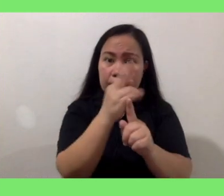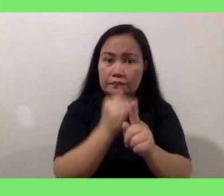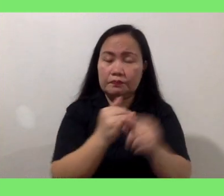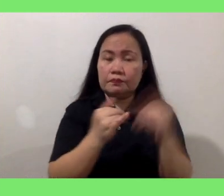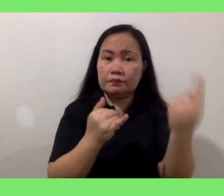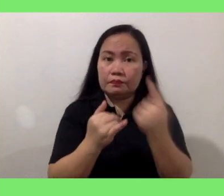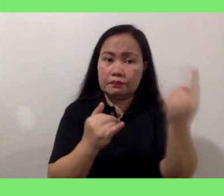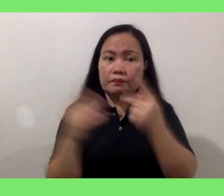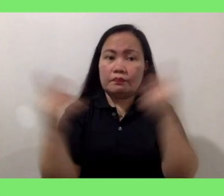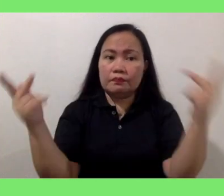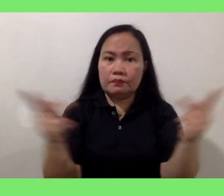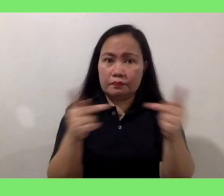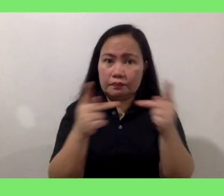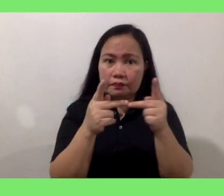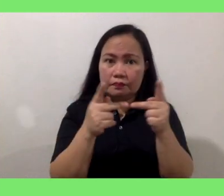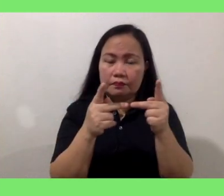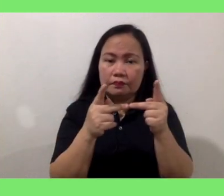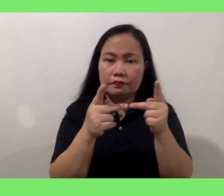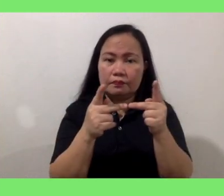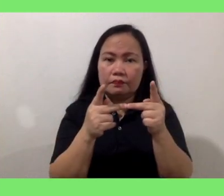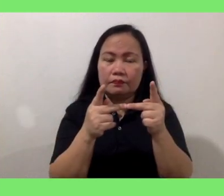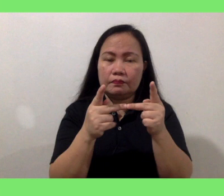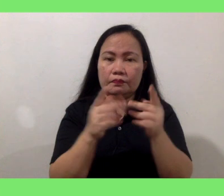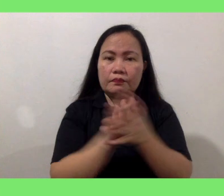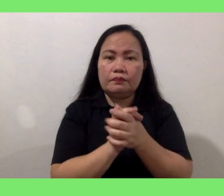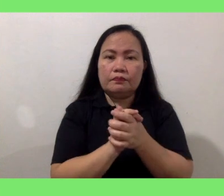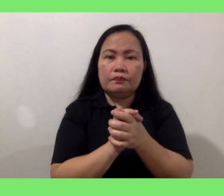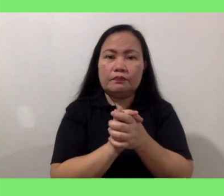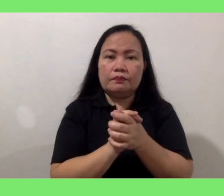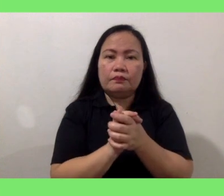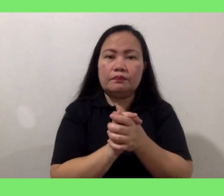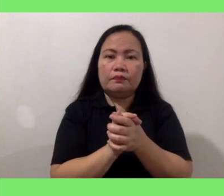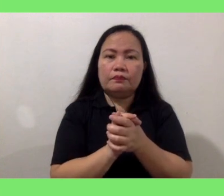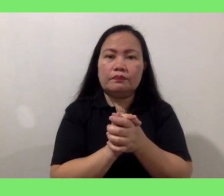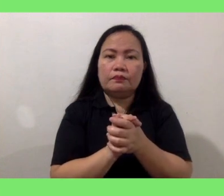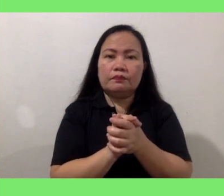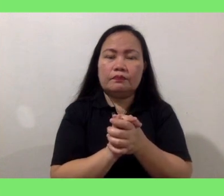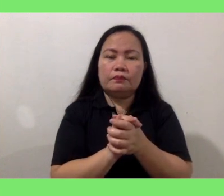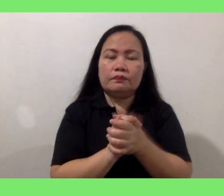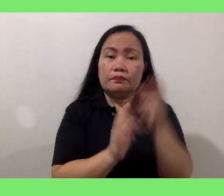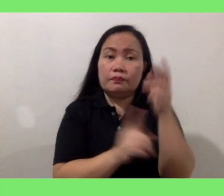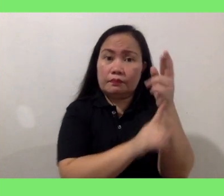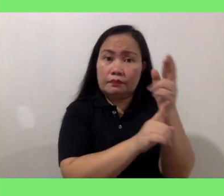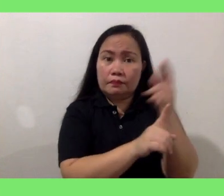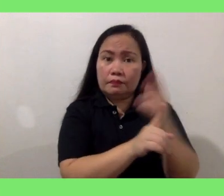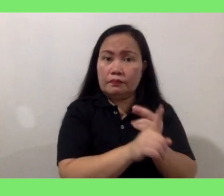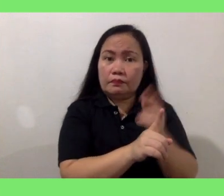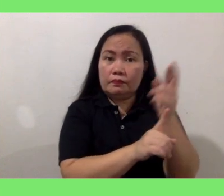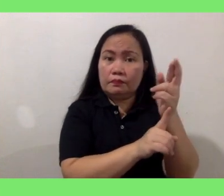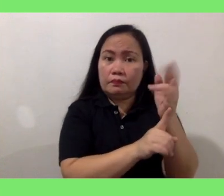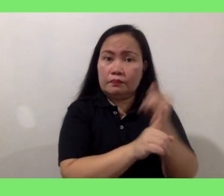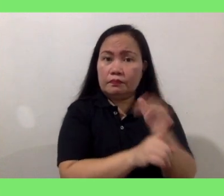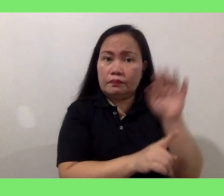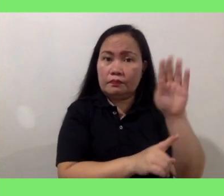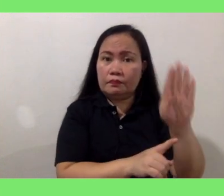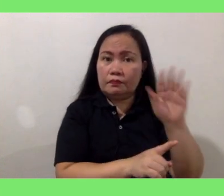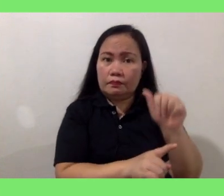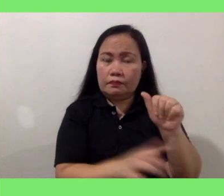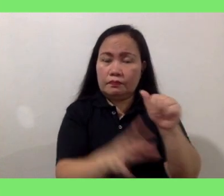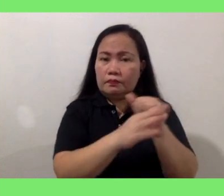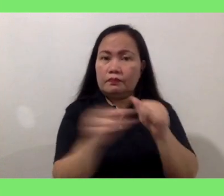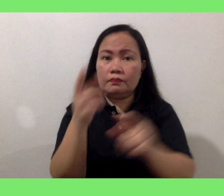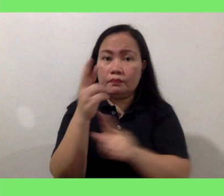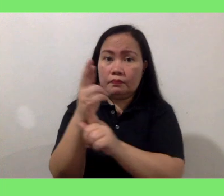siyang pair. So, gagamit tayo ng N. So, opposite rays natin dito sa figure natin, ray BA and